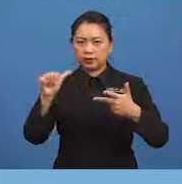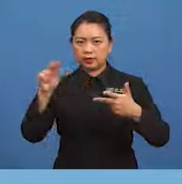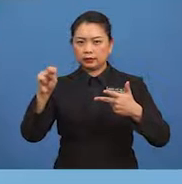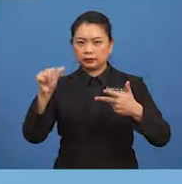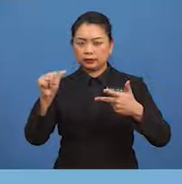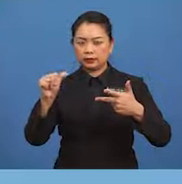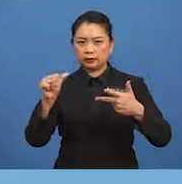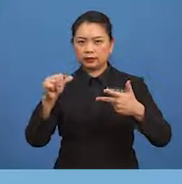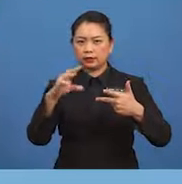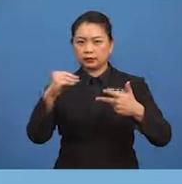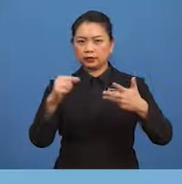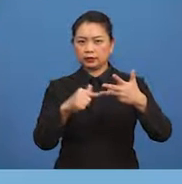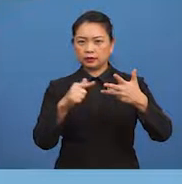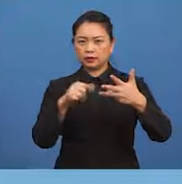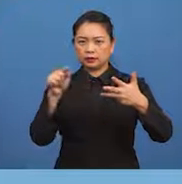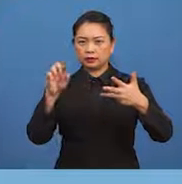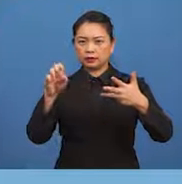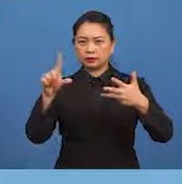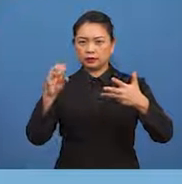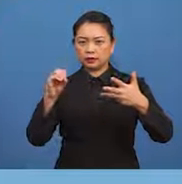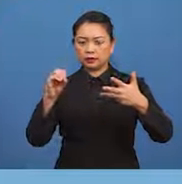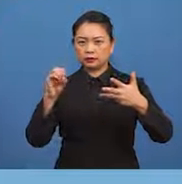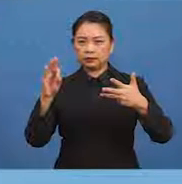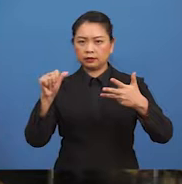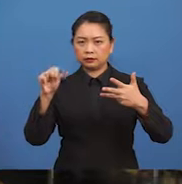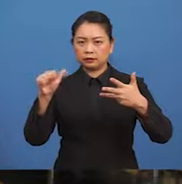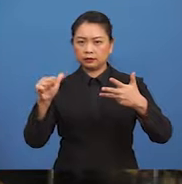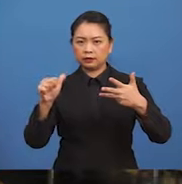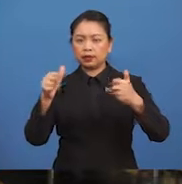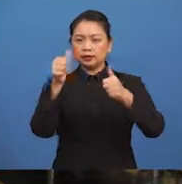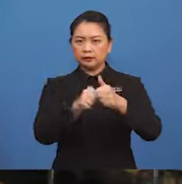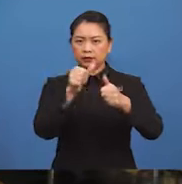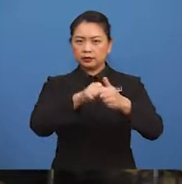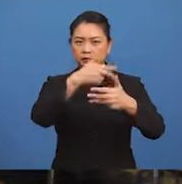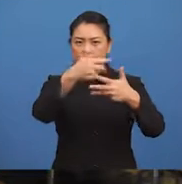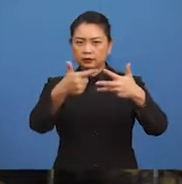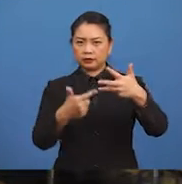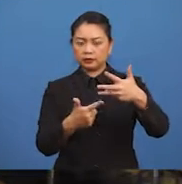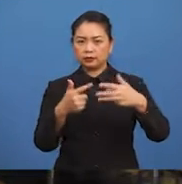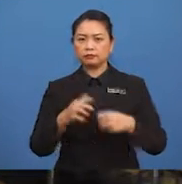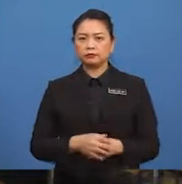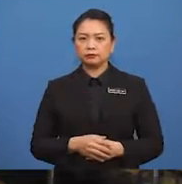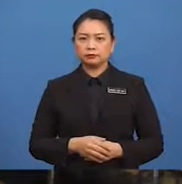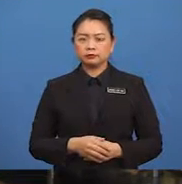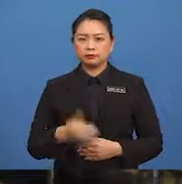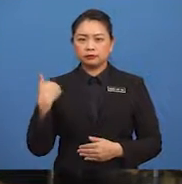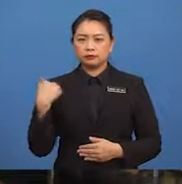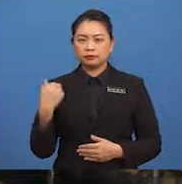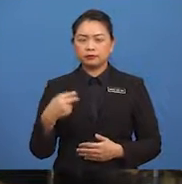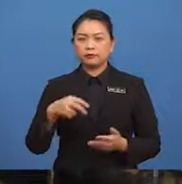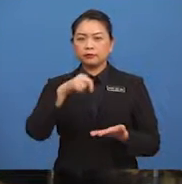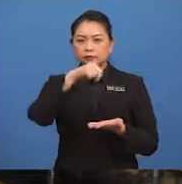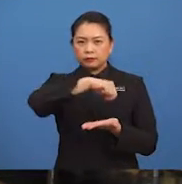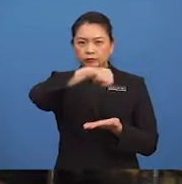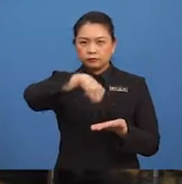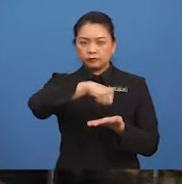anafasa dan telofasa. Setiap nukleus mengandungi bilangan